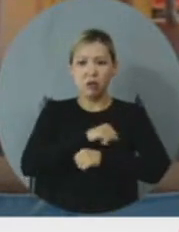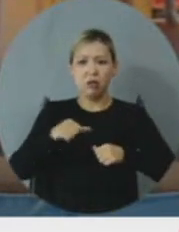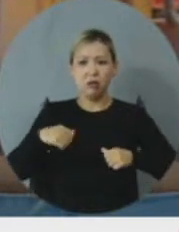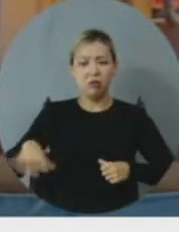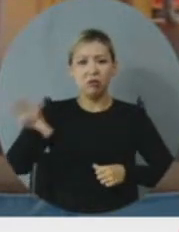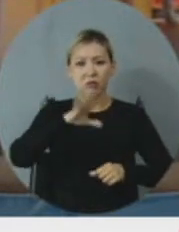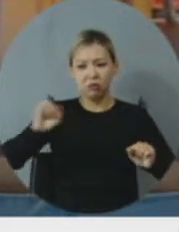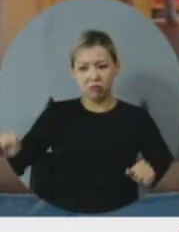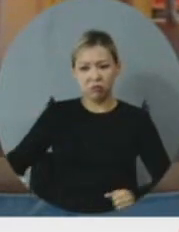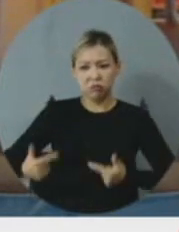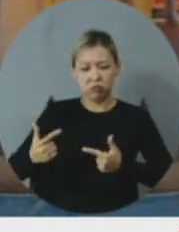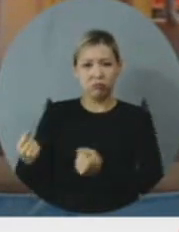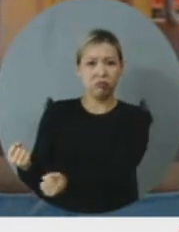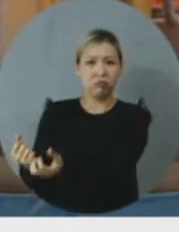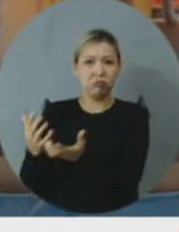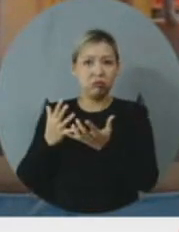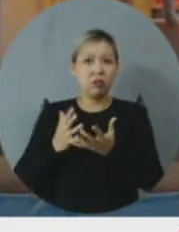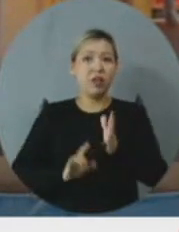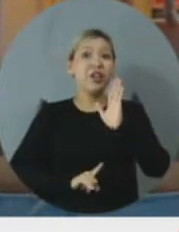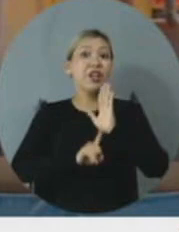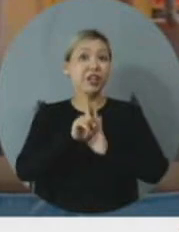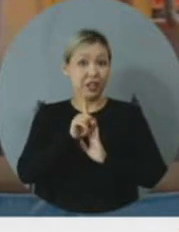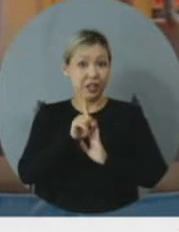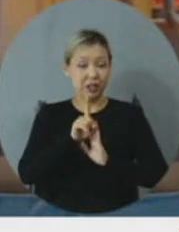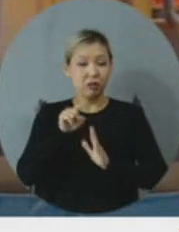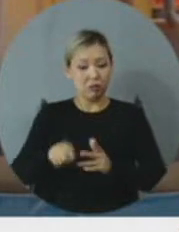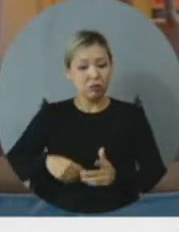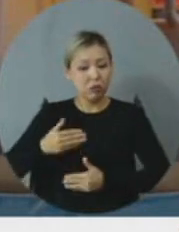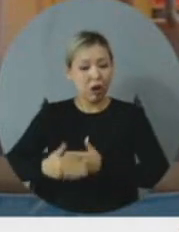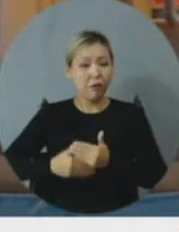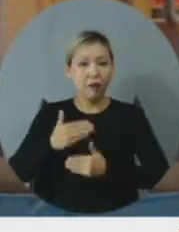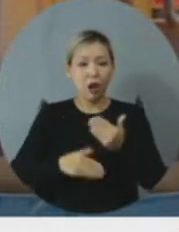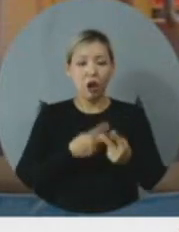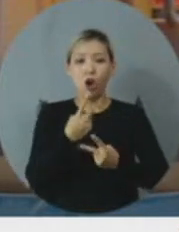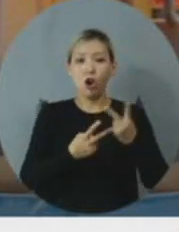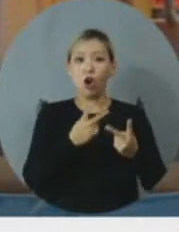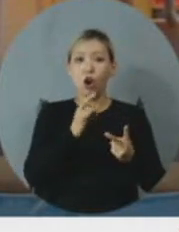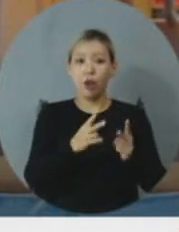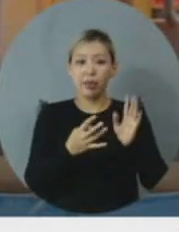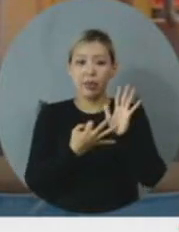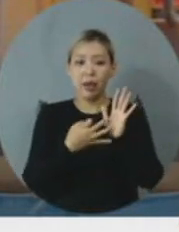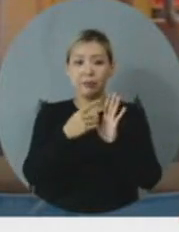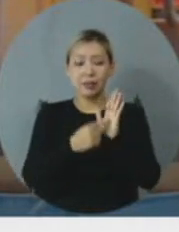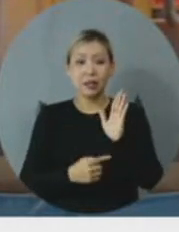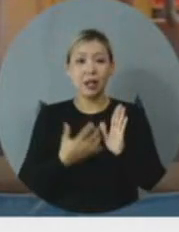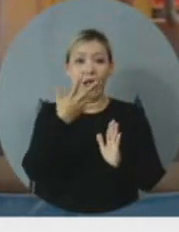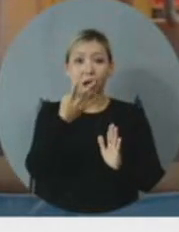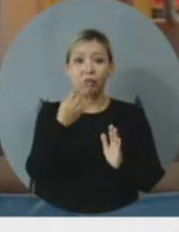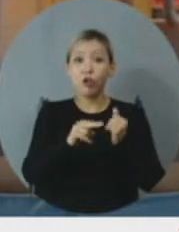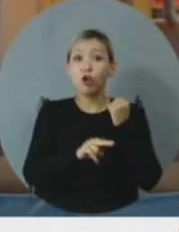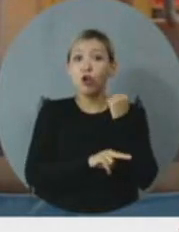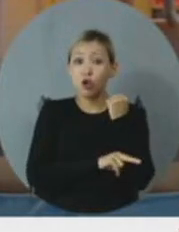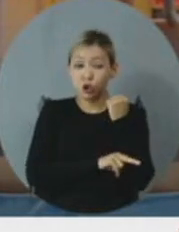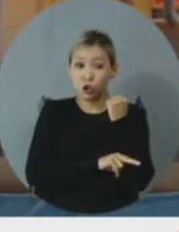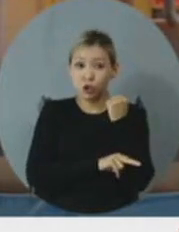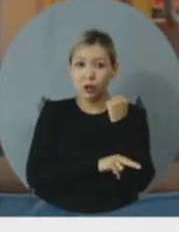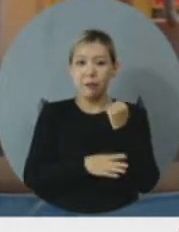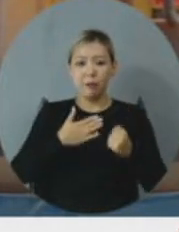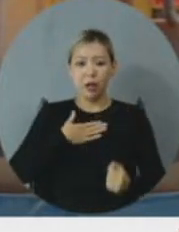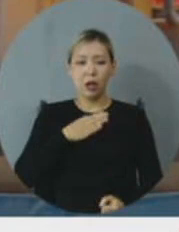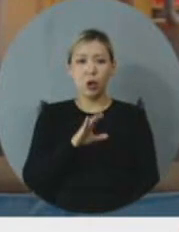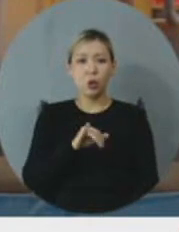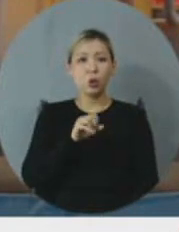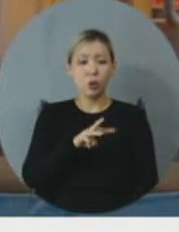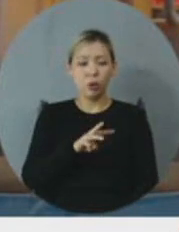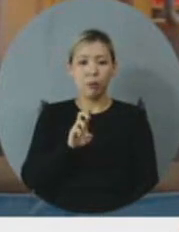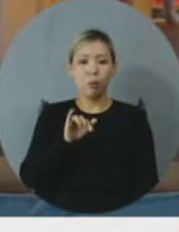бол эхэлсэн. За ингээд явсаар бол 2022-ны 8 сарын 5-ны өдөр одоо энэ тухайн одоо